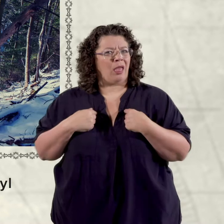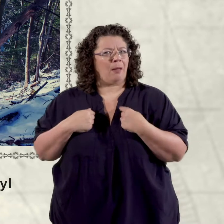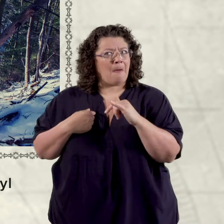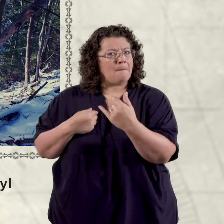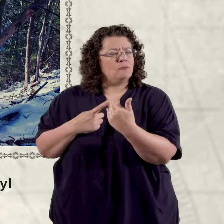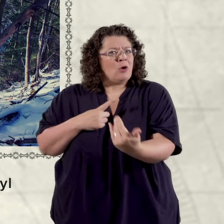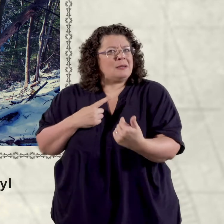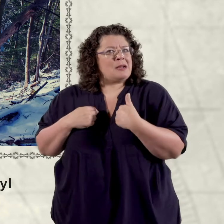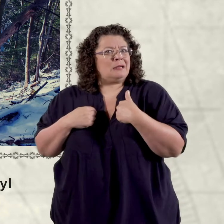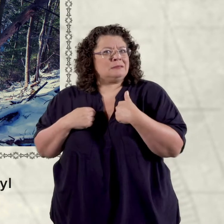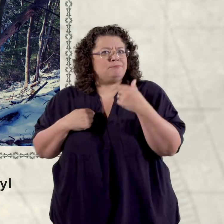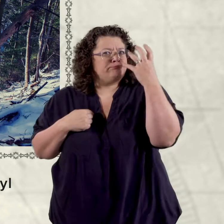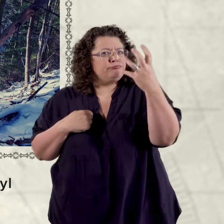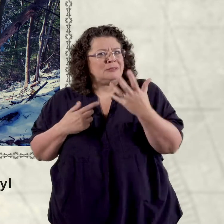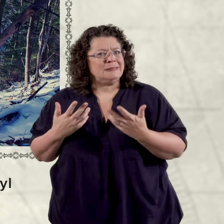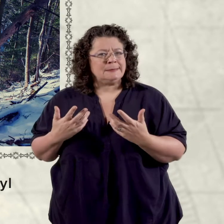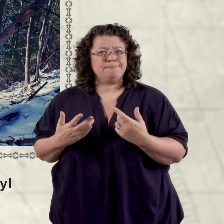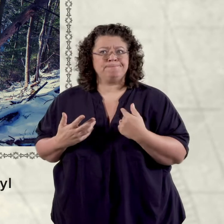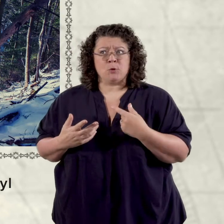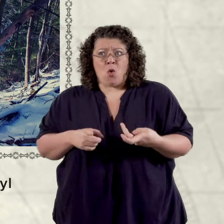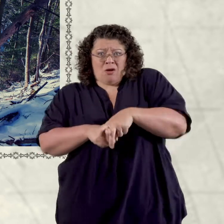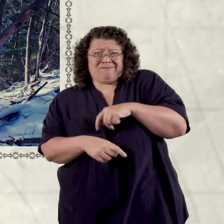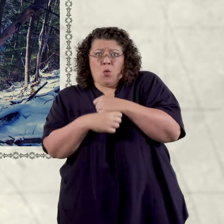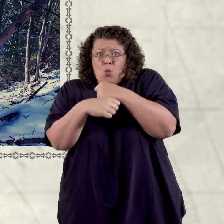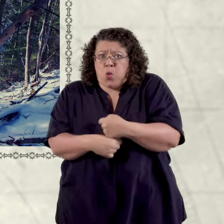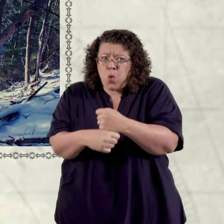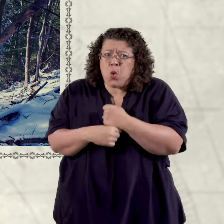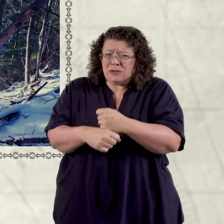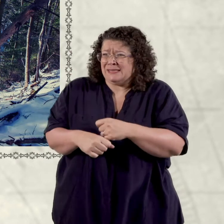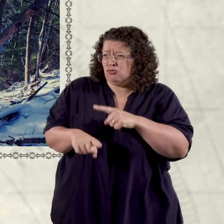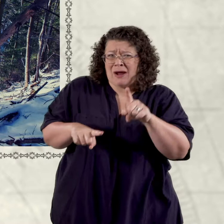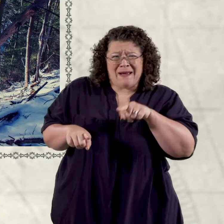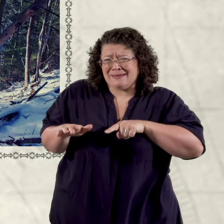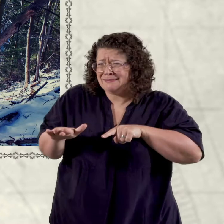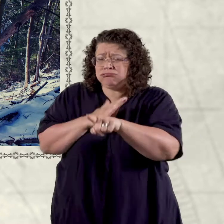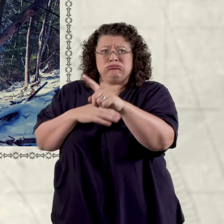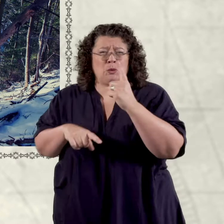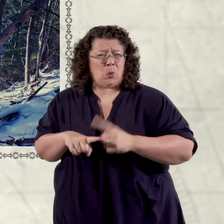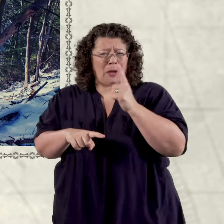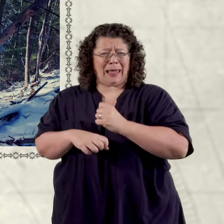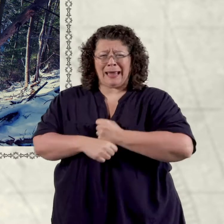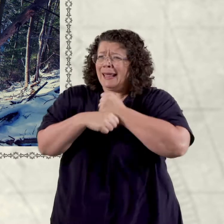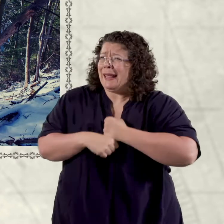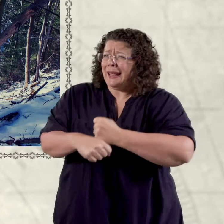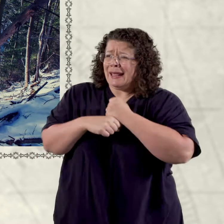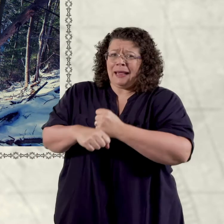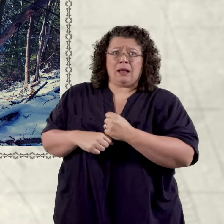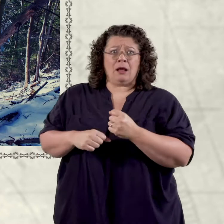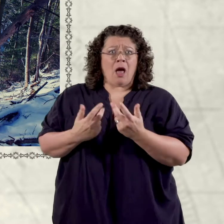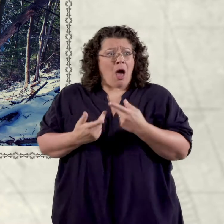Gwasgais fy sadl yn ochr fy ngheffyl a charlamu I ffwrdd, a gwnaeth y gweddill yr un fath. Ond roedden ni'n rhy